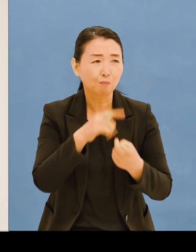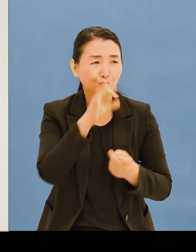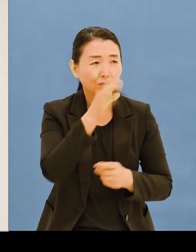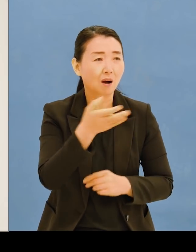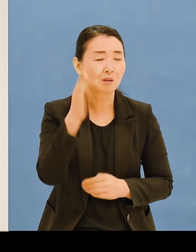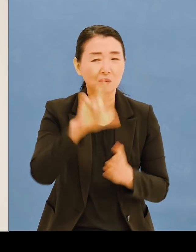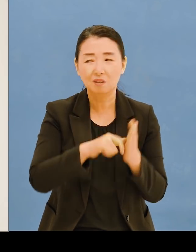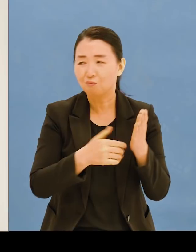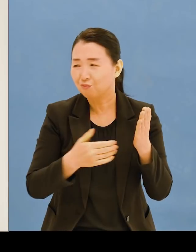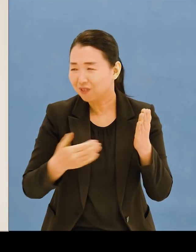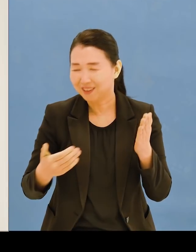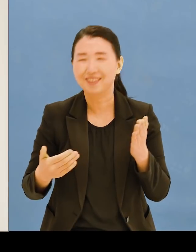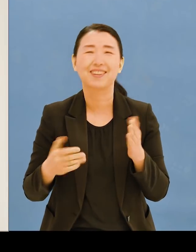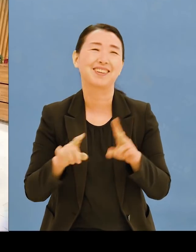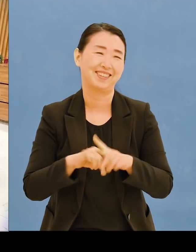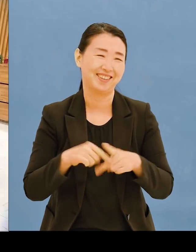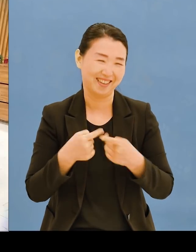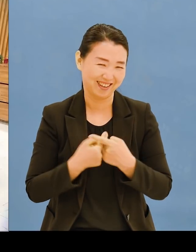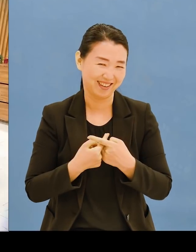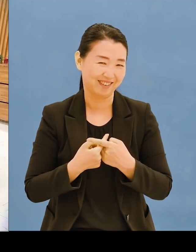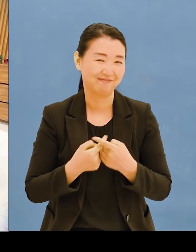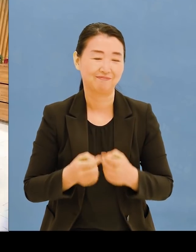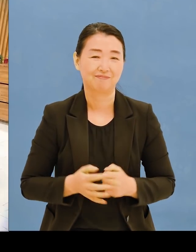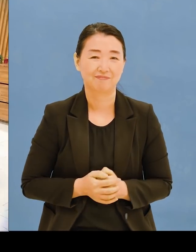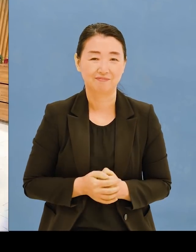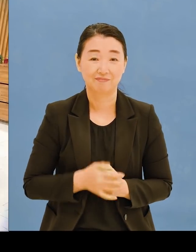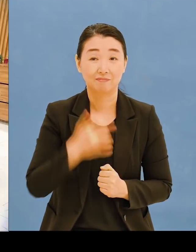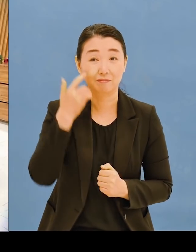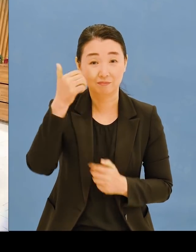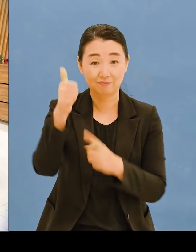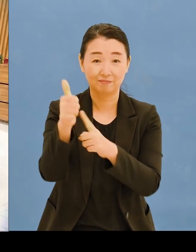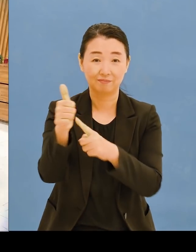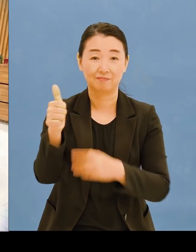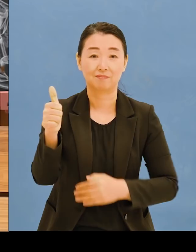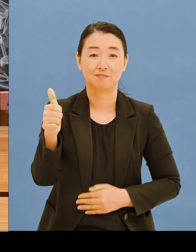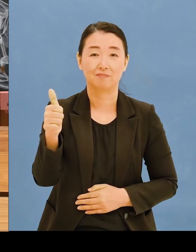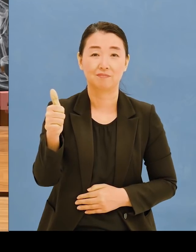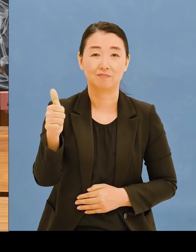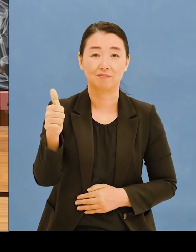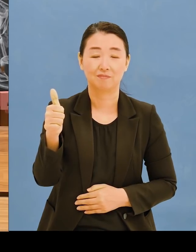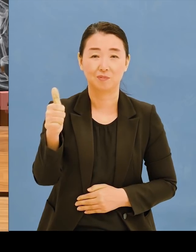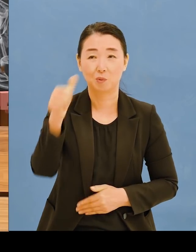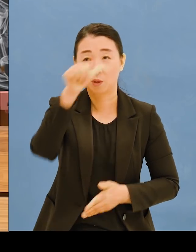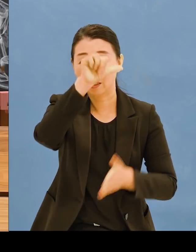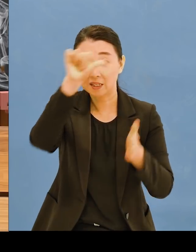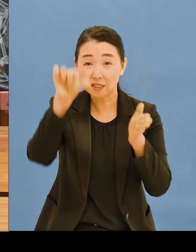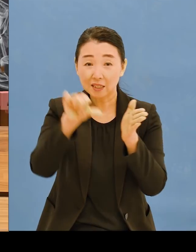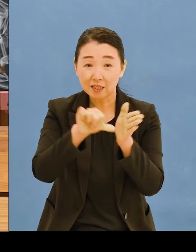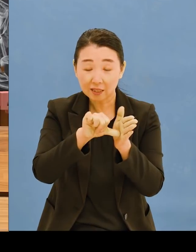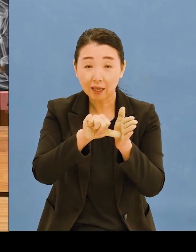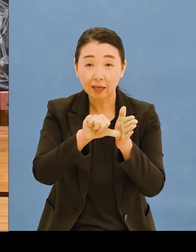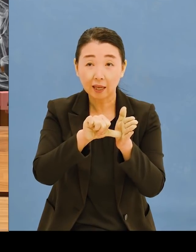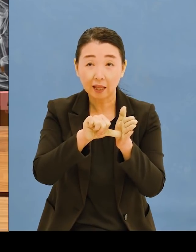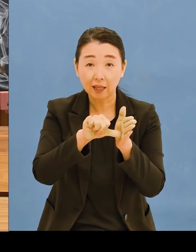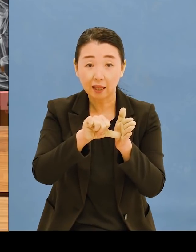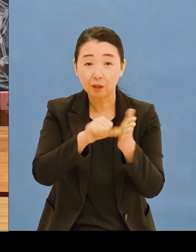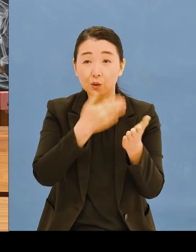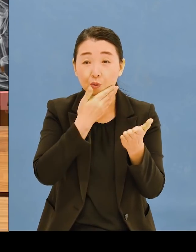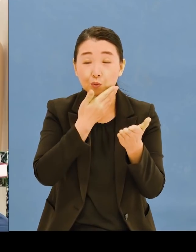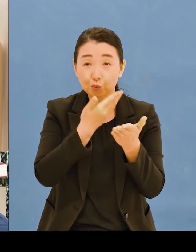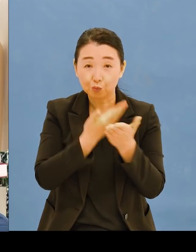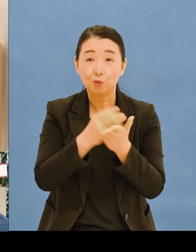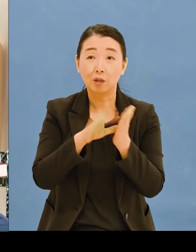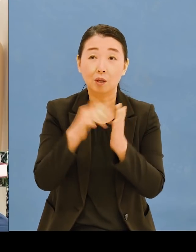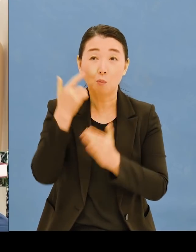나서는 좀 이해가 되더라고요. 근데 어때요? 이제 그러시다가 목사님께서 이제 실질적으로 인생에 굉장히 중요한 이제 목사님들을 좀